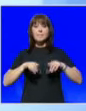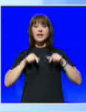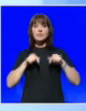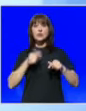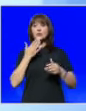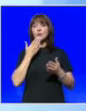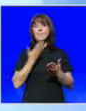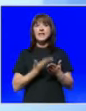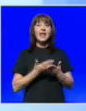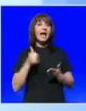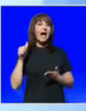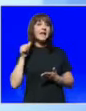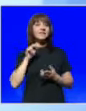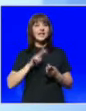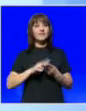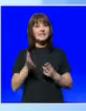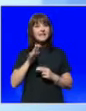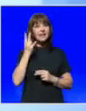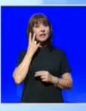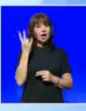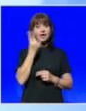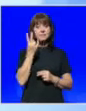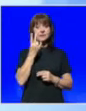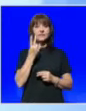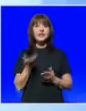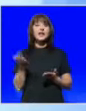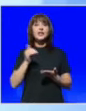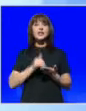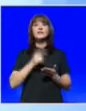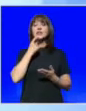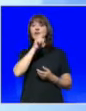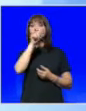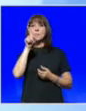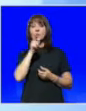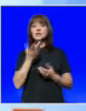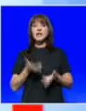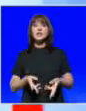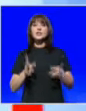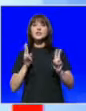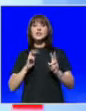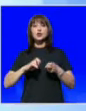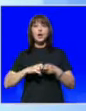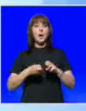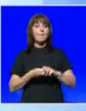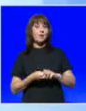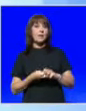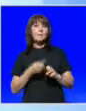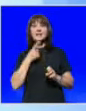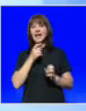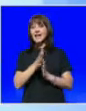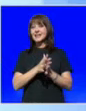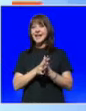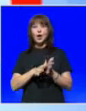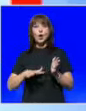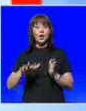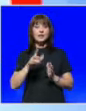предлага Асен Василев. След тяхното разбиране идва ред на въпросите – как ще се решат проблемите от дневния ред на хората.